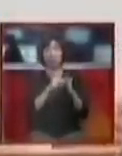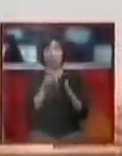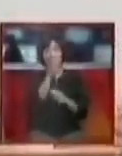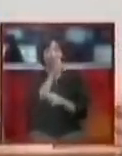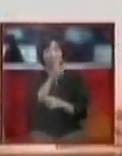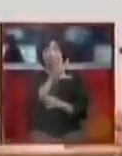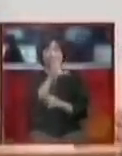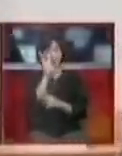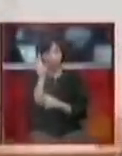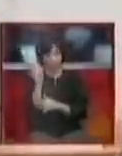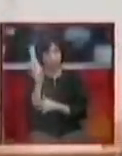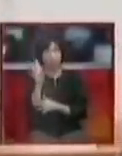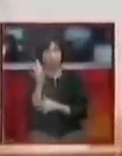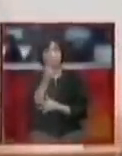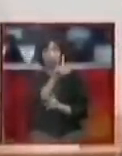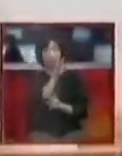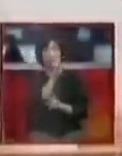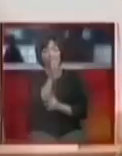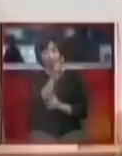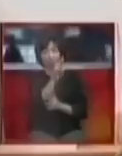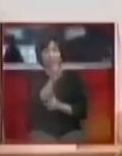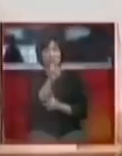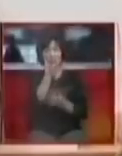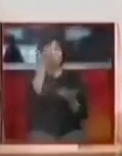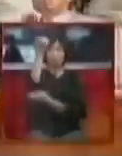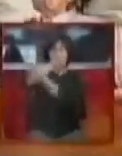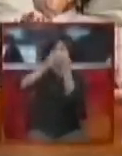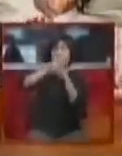16,756,498 liters.